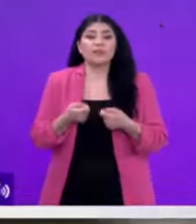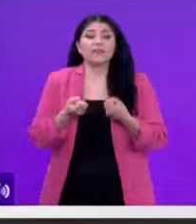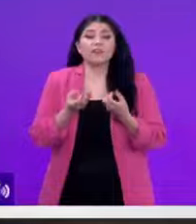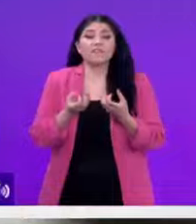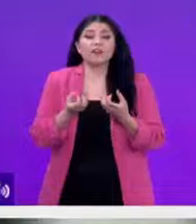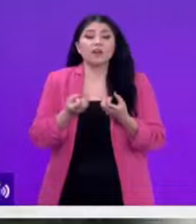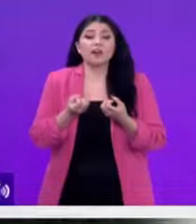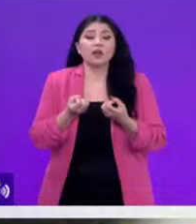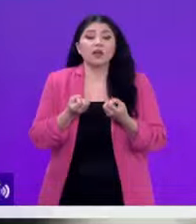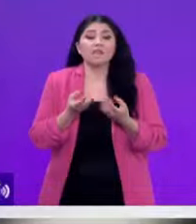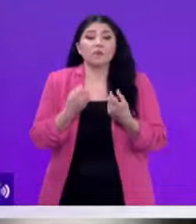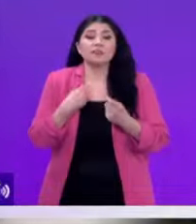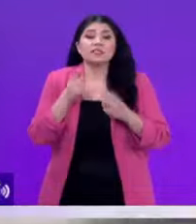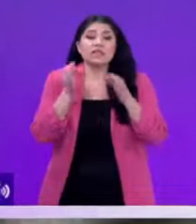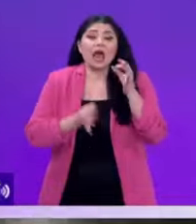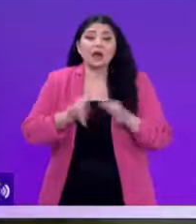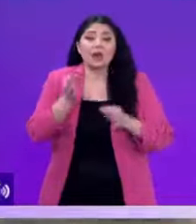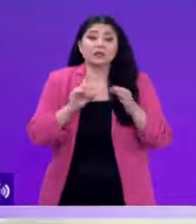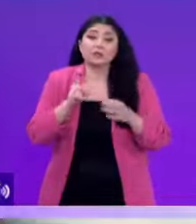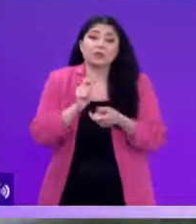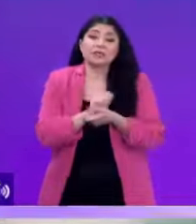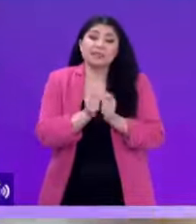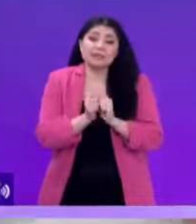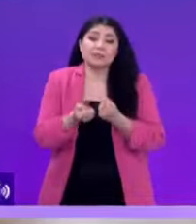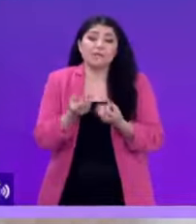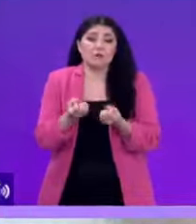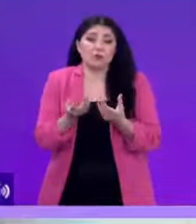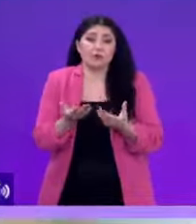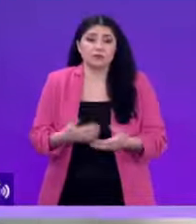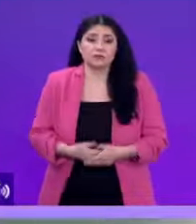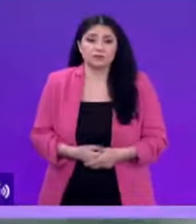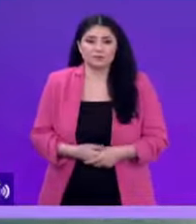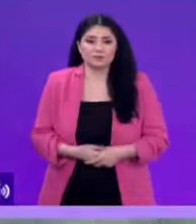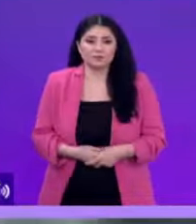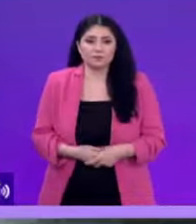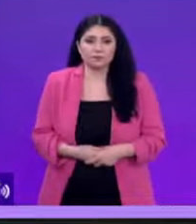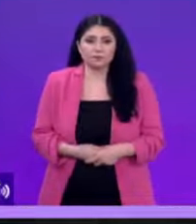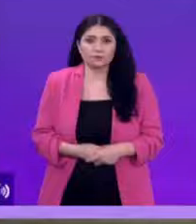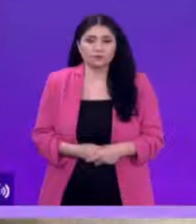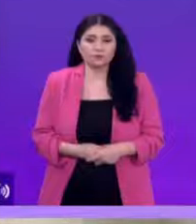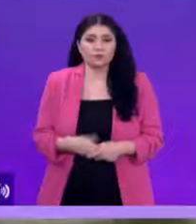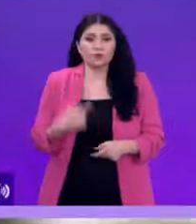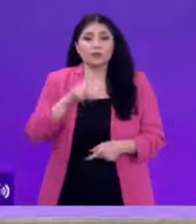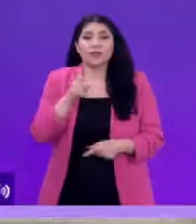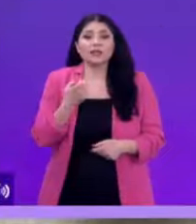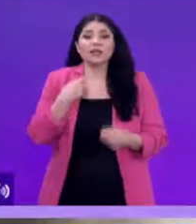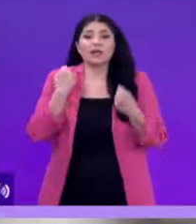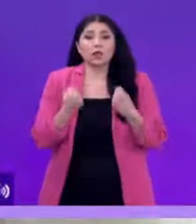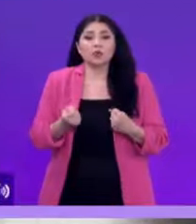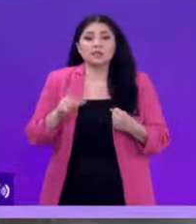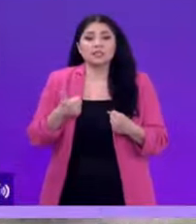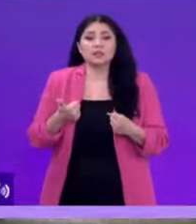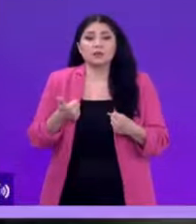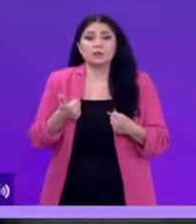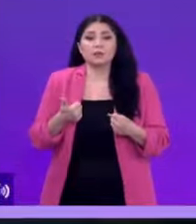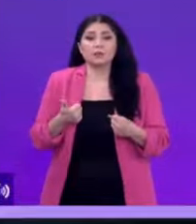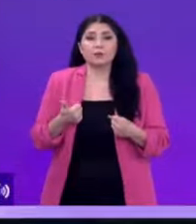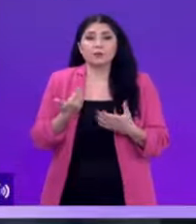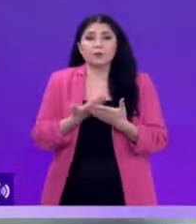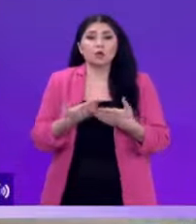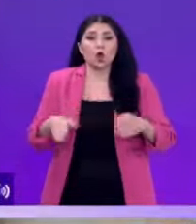pot să se schimbe pe parcurs. Noi vedem aceste imagini și vedem cum arată acest magazin și vă întrebăm cât de dificilă este intervenția pentru